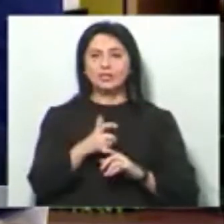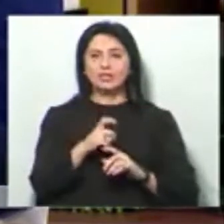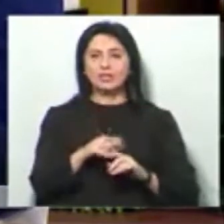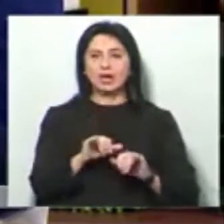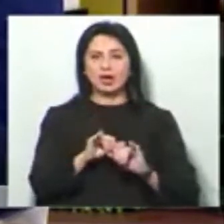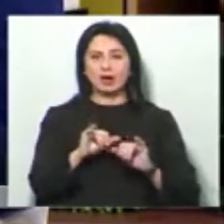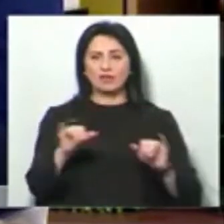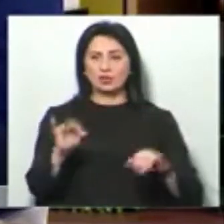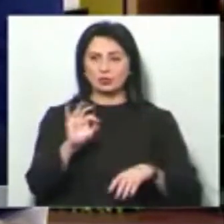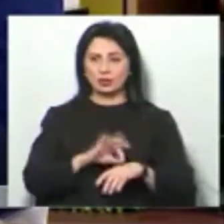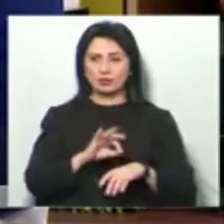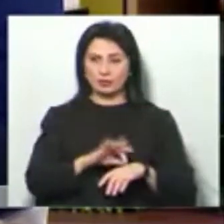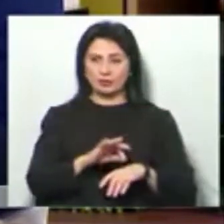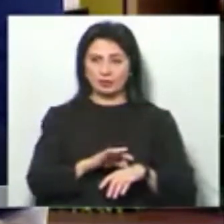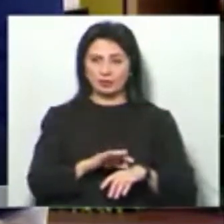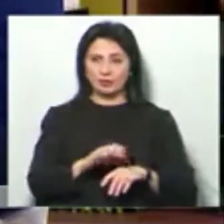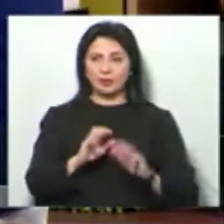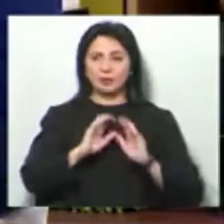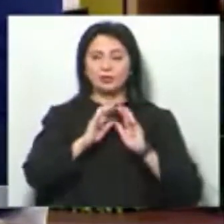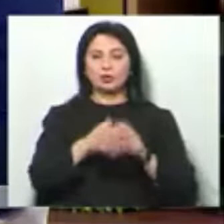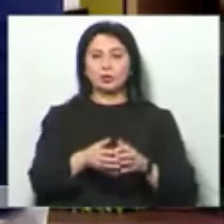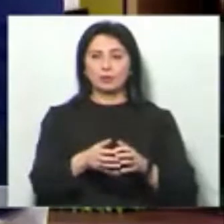გავრცელებული დაავადება არის მთელ მსოფლიოში.